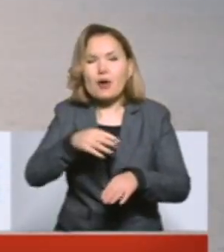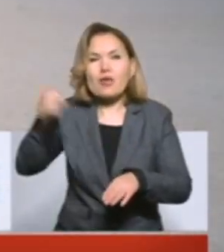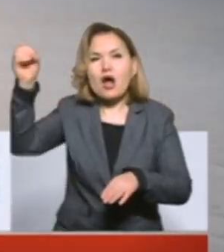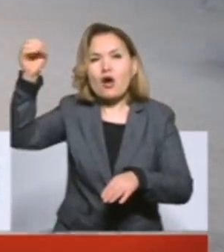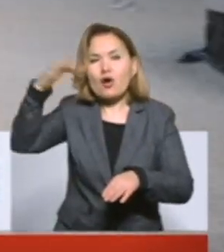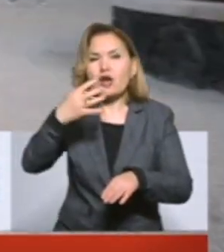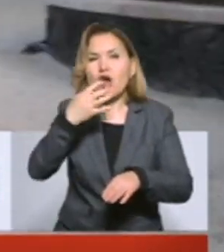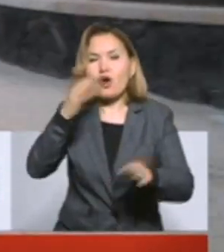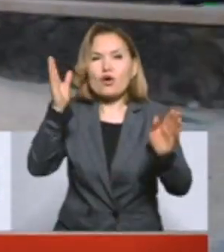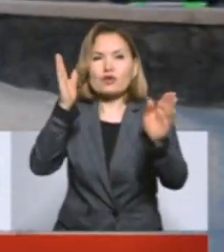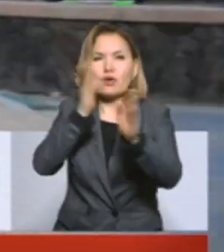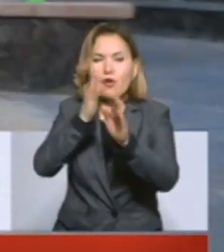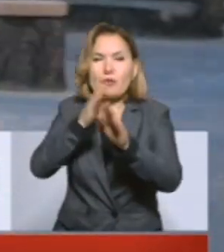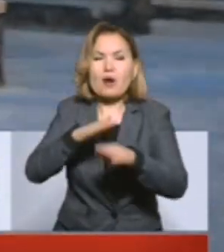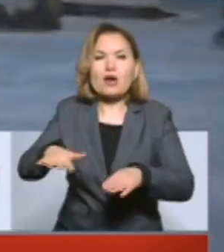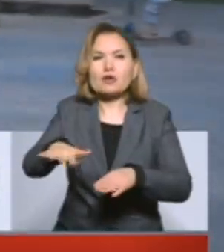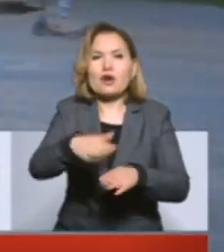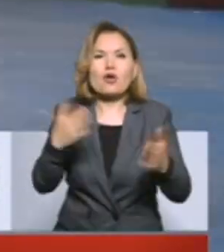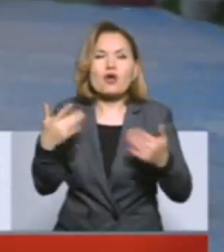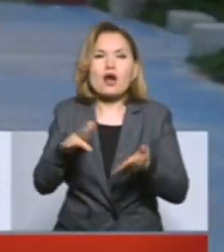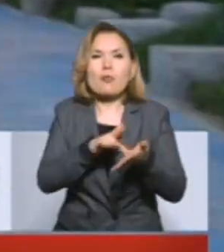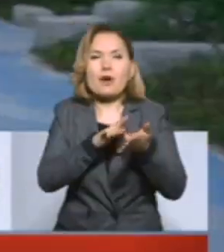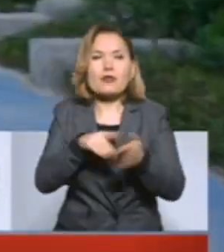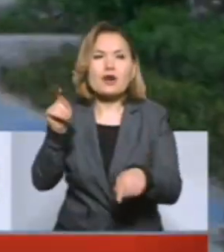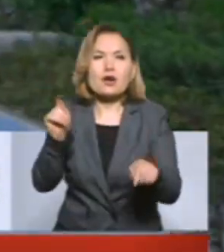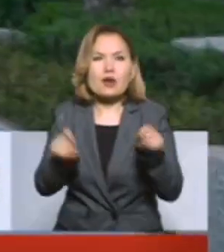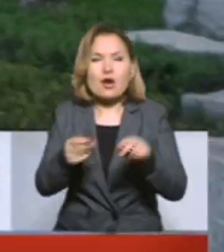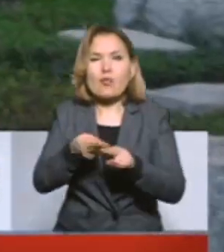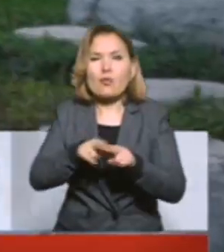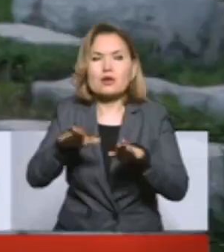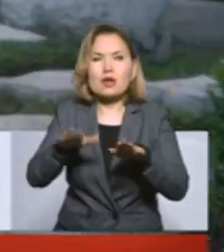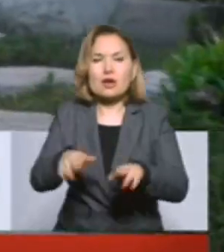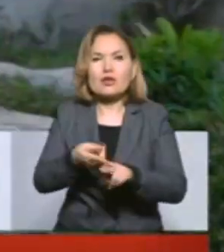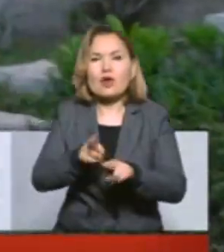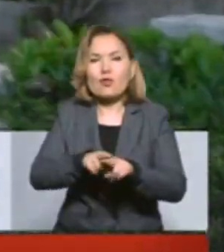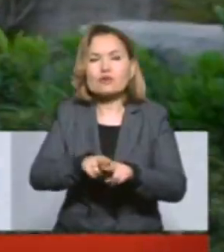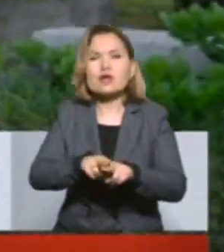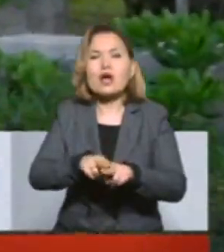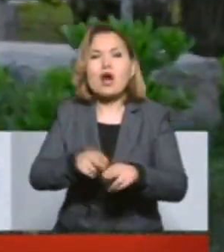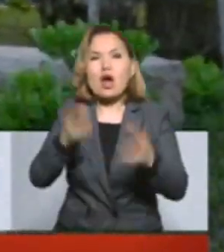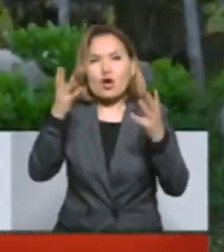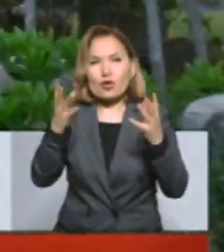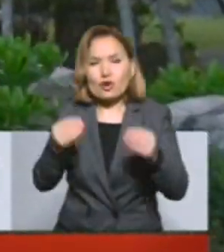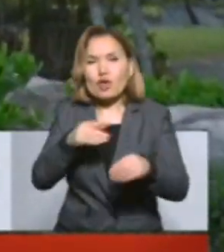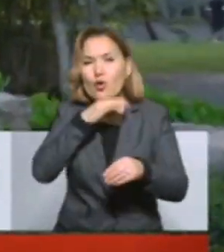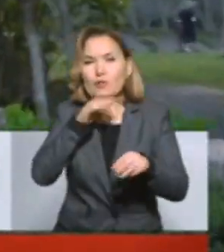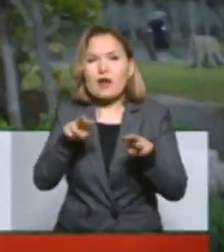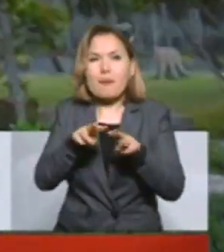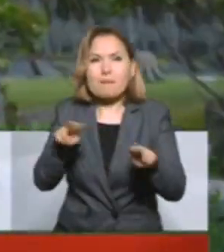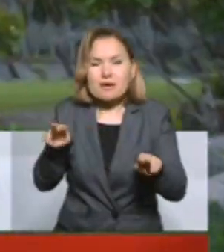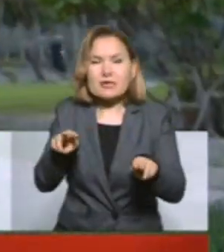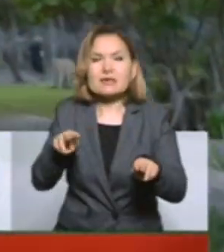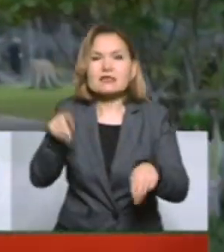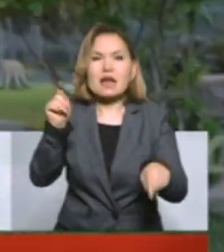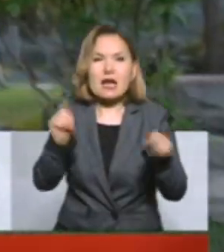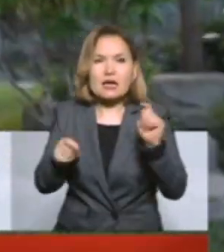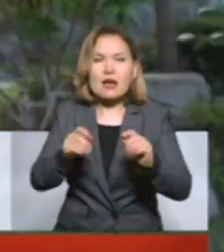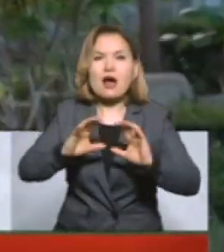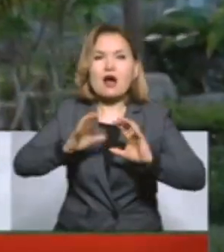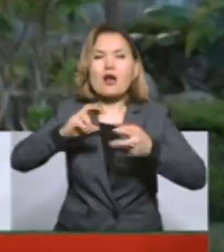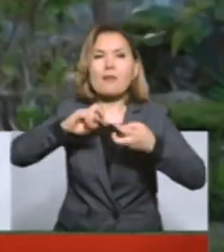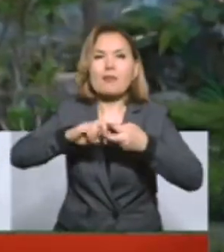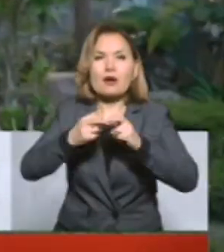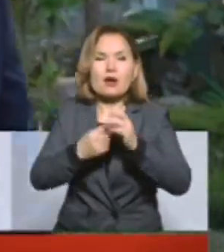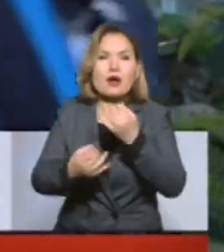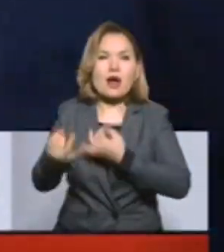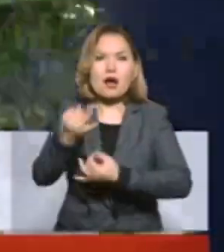күн райымен танымал курортты аймақ. Әдетте туристер келетін бұл жерге осы күндері саясаткерлер жиналып, жер жиһандағы маңызды мәселелерді